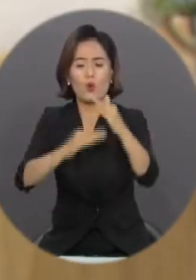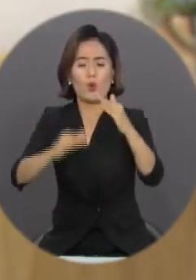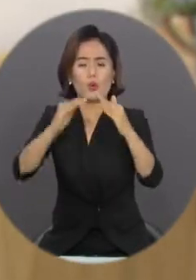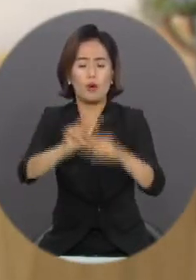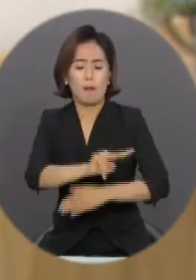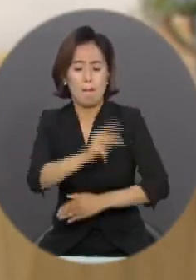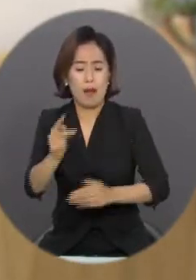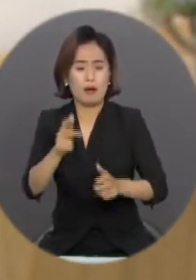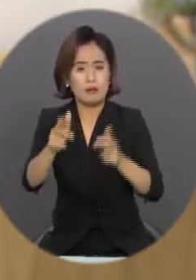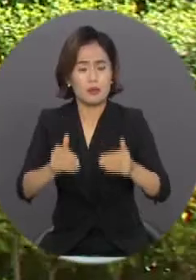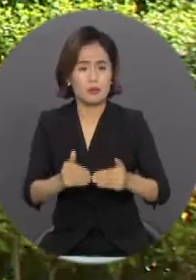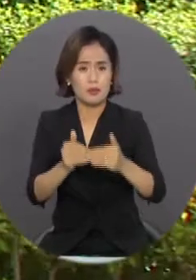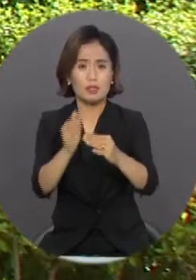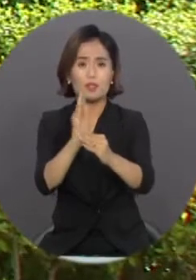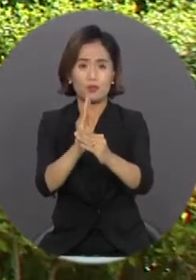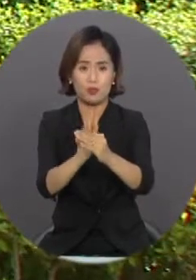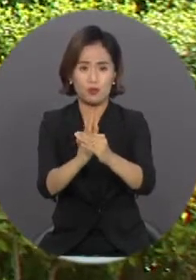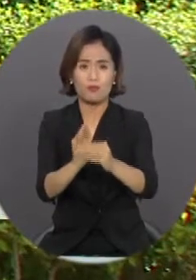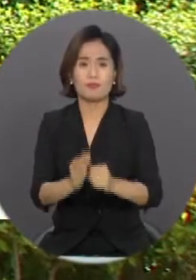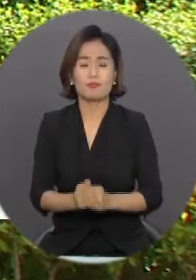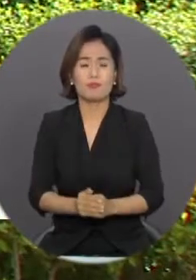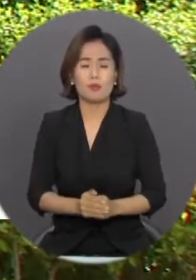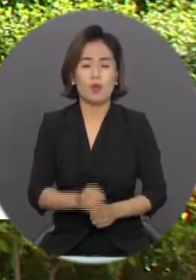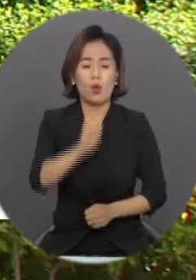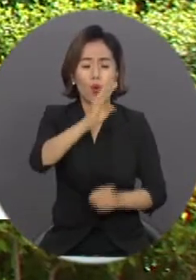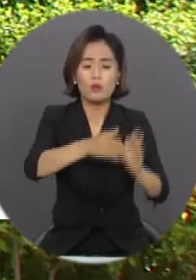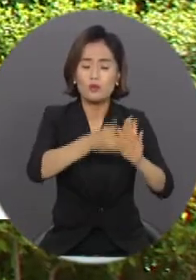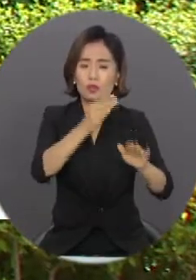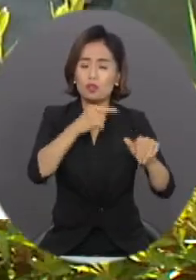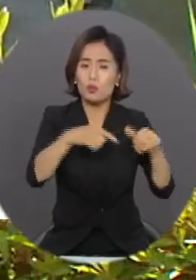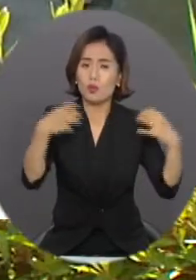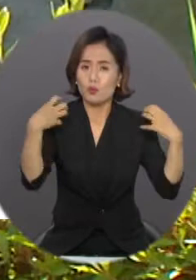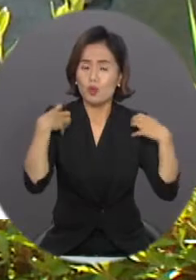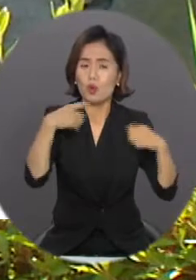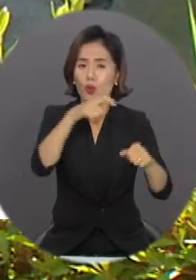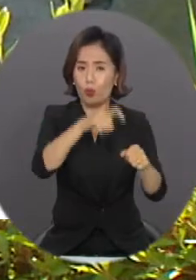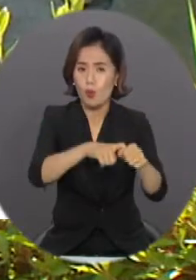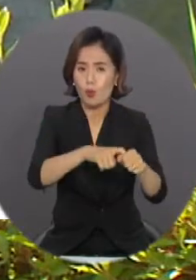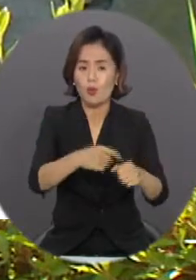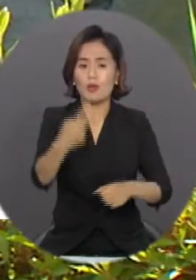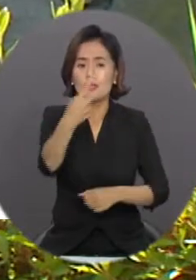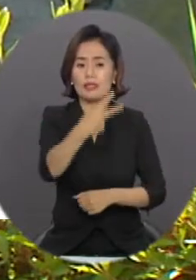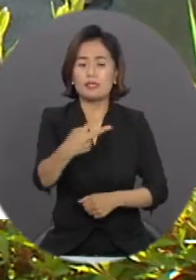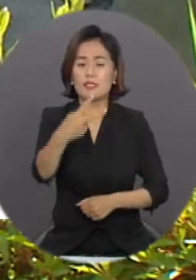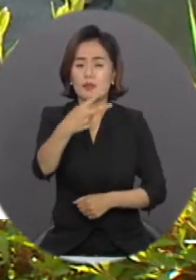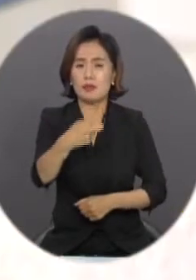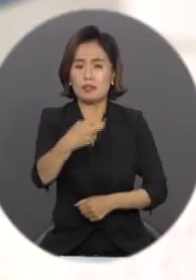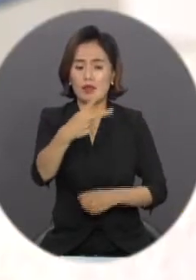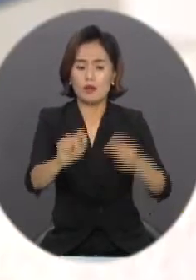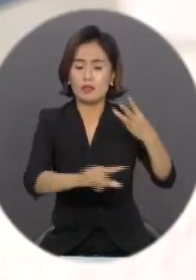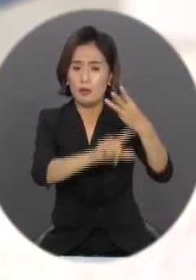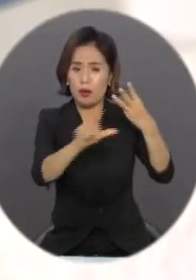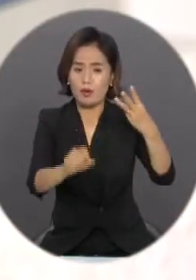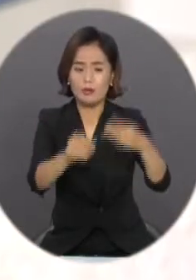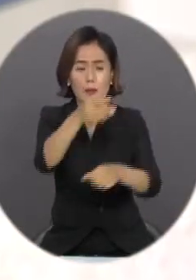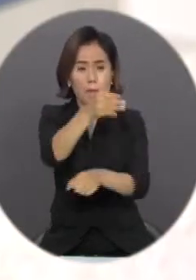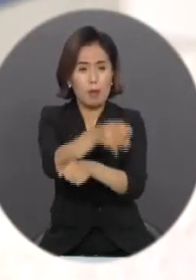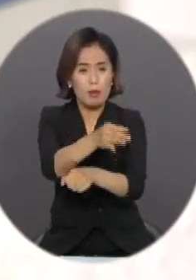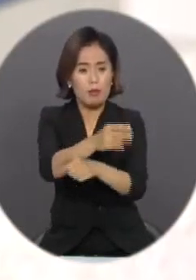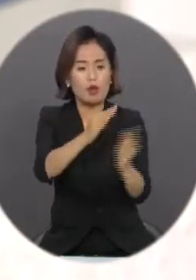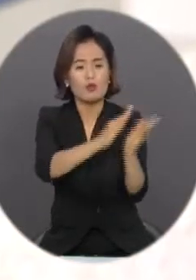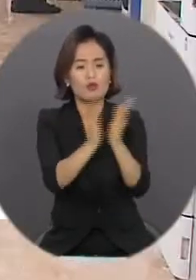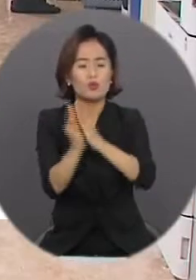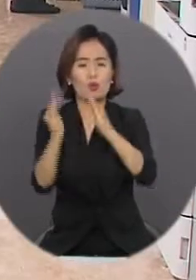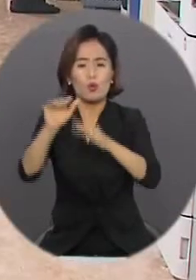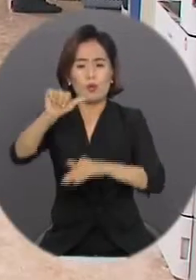바꾸는 사업을 해오고 있습니다. 광주시 교육청의 당초 목표는 22년 3월까지 매입형 유치원